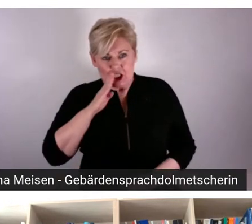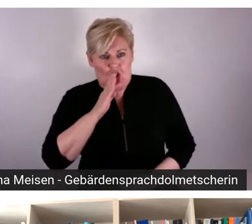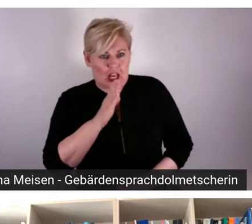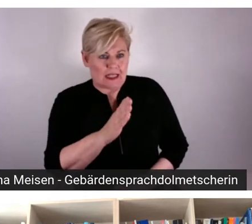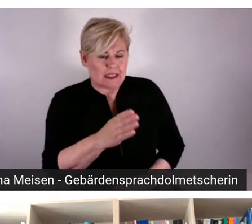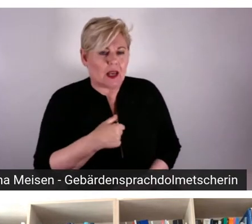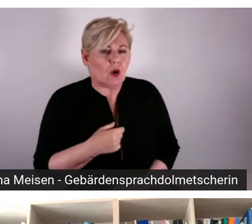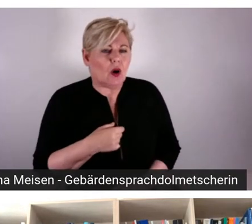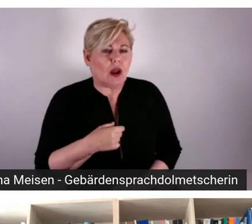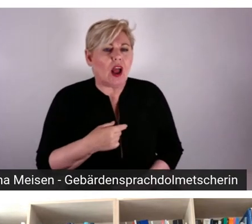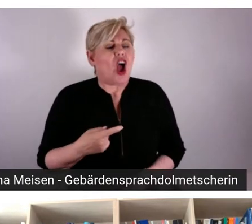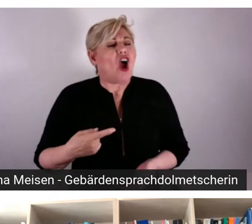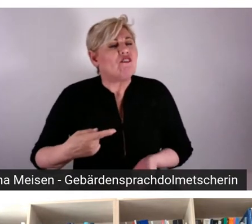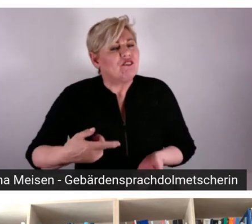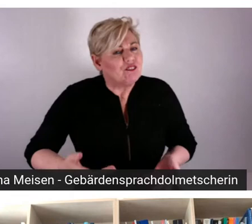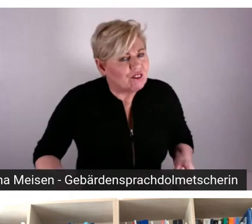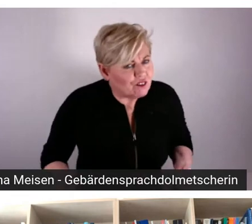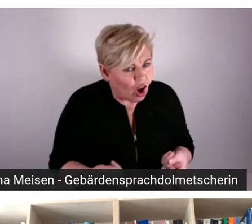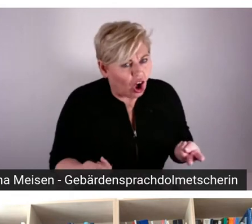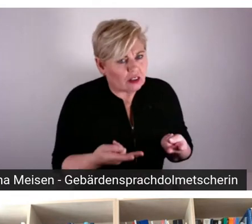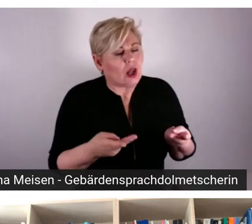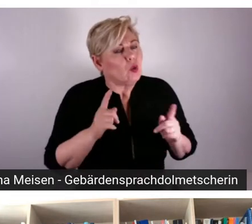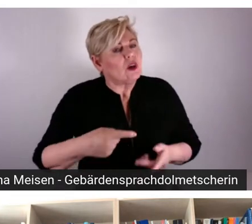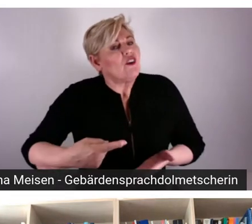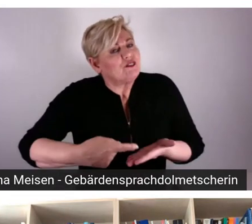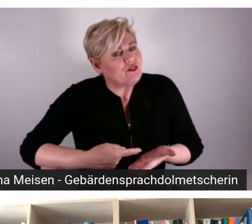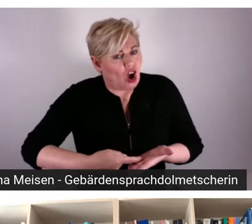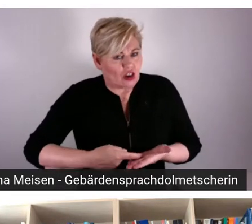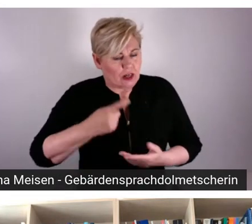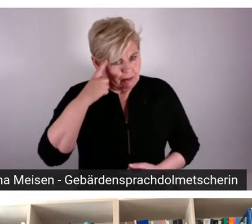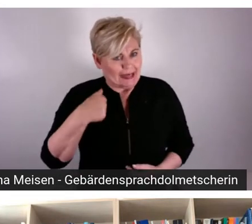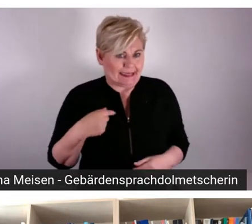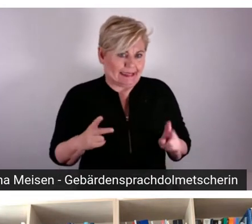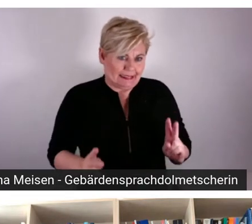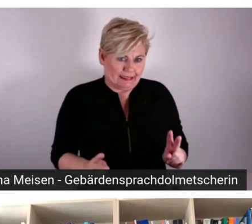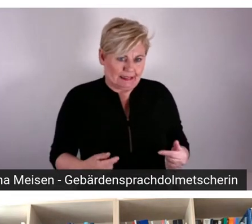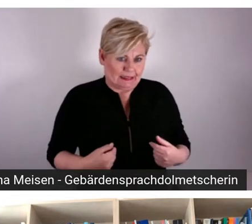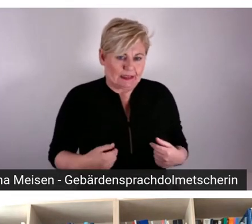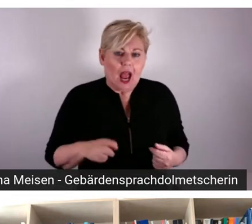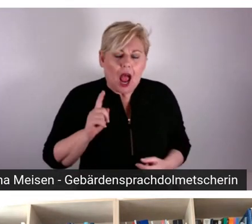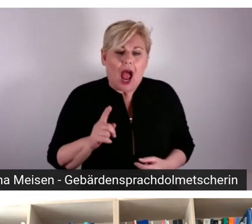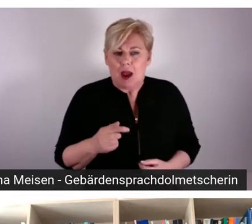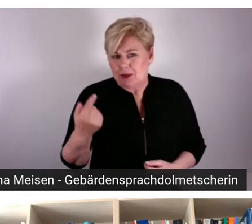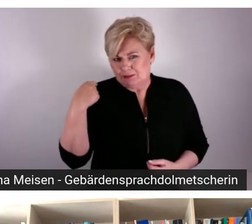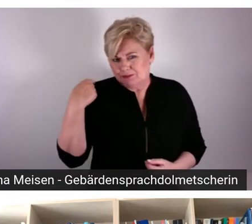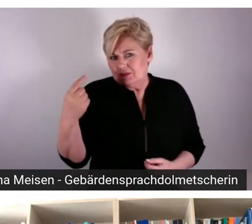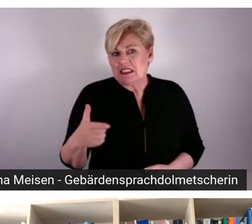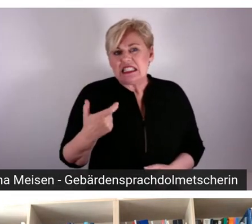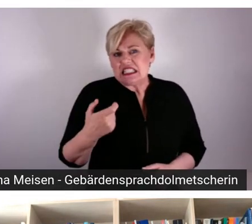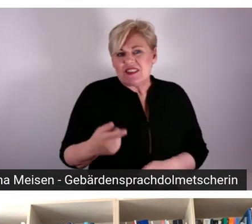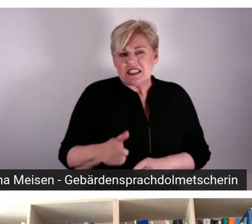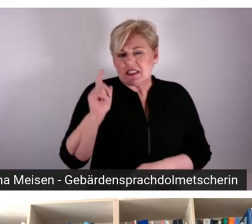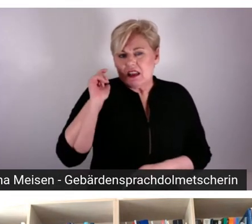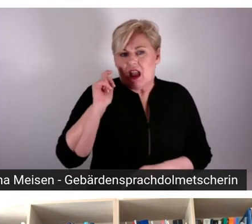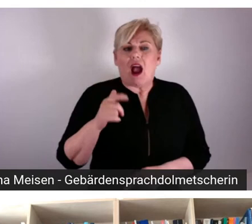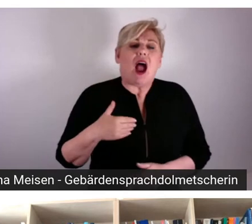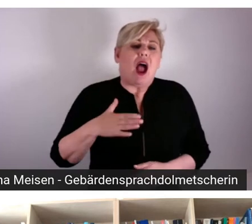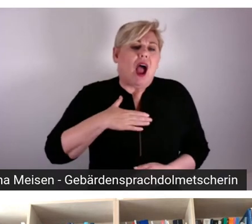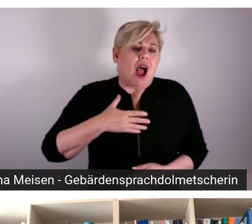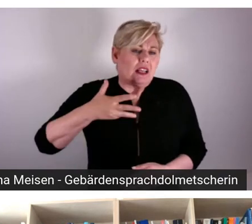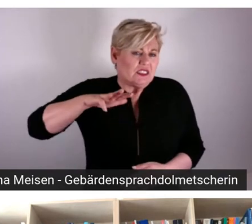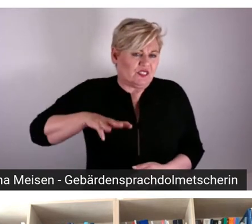Fördern und Fordern sozusagen eine richtige ist. Sie ist nur im Zuge der letzten 20 Jahre in der Hartz-IV-Diskussion